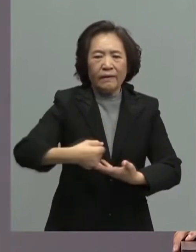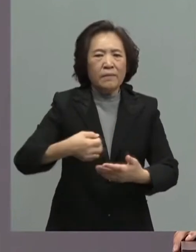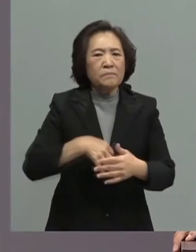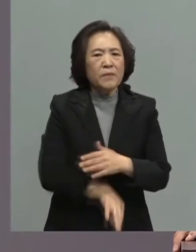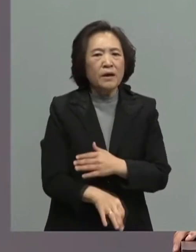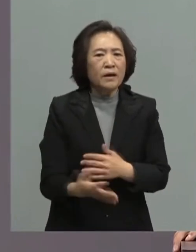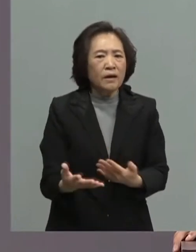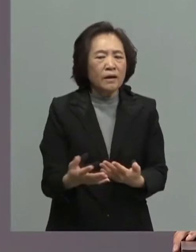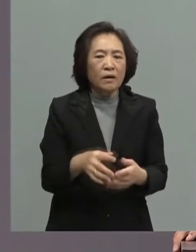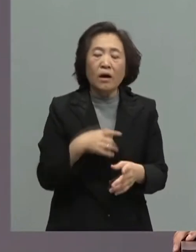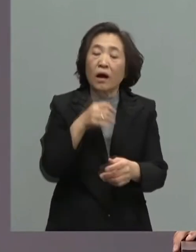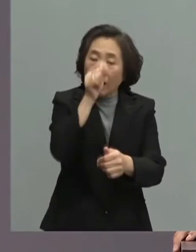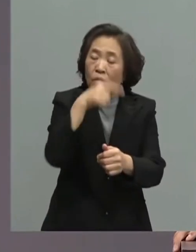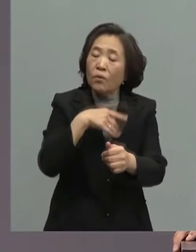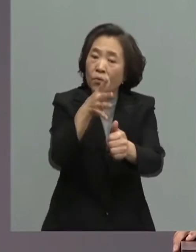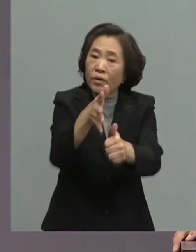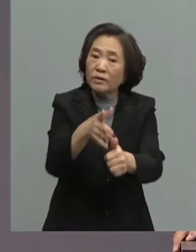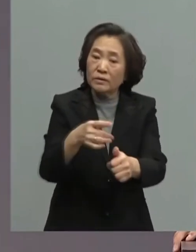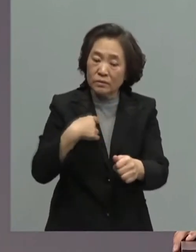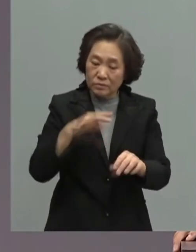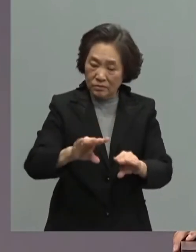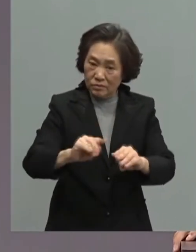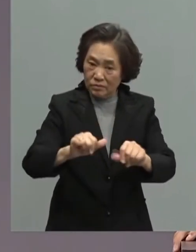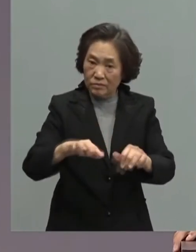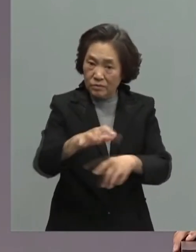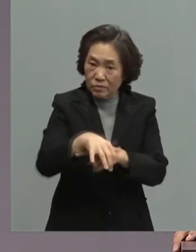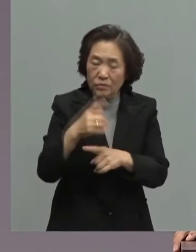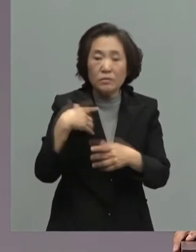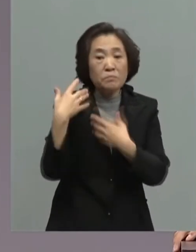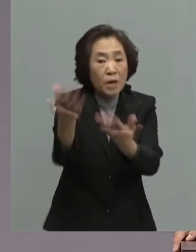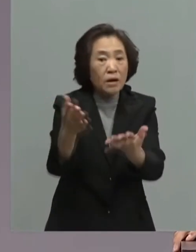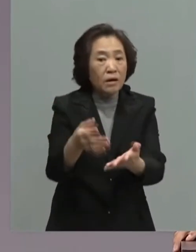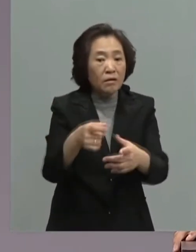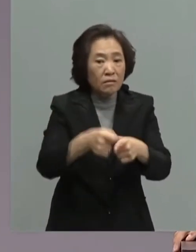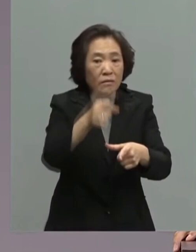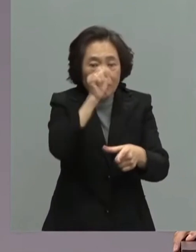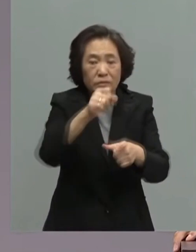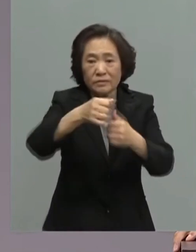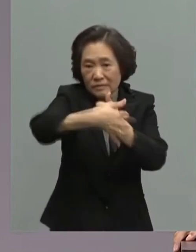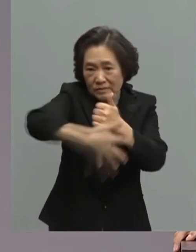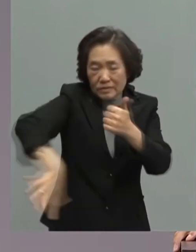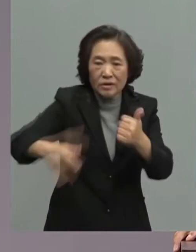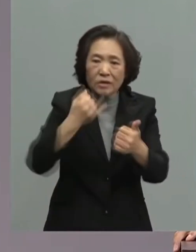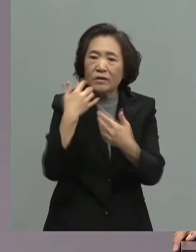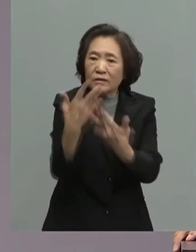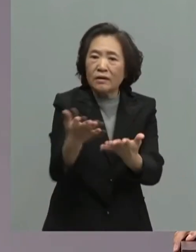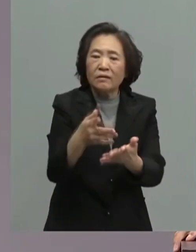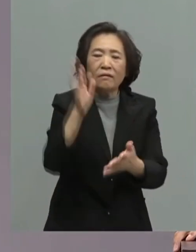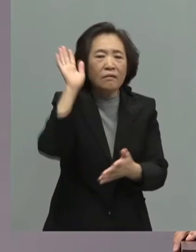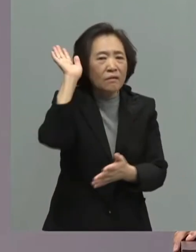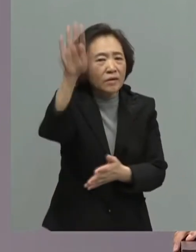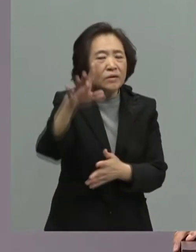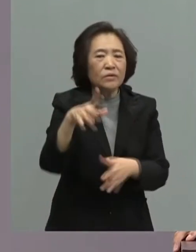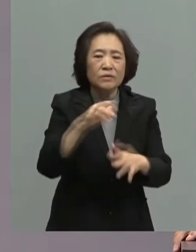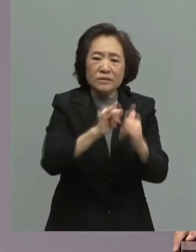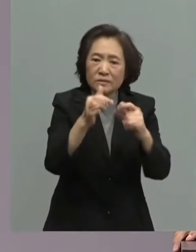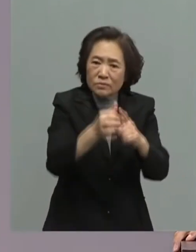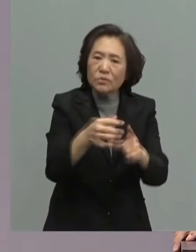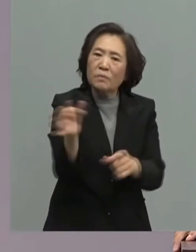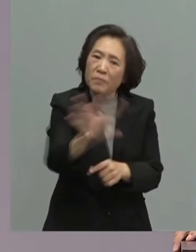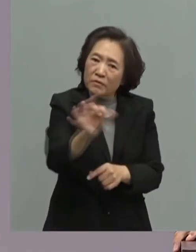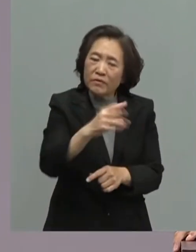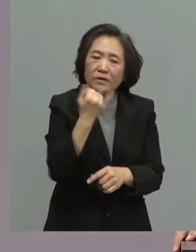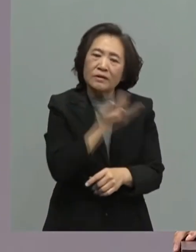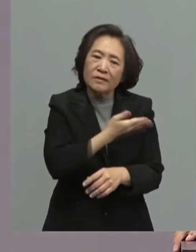你愿不愿意跟我一样把这块农地也交付公益信托，免费提供社区作